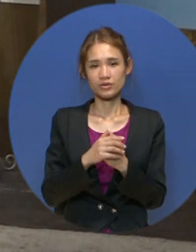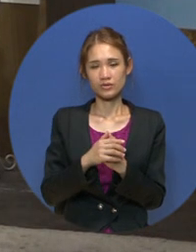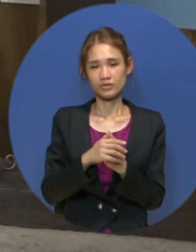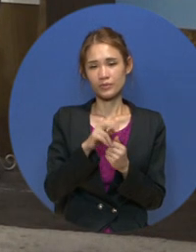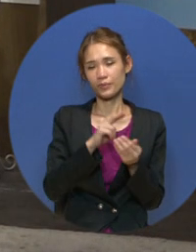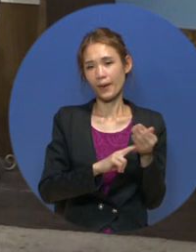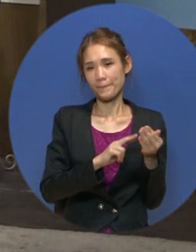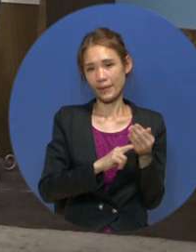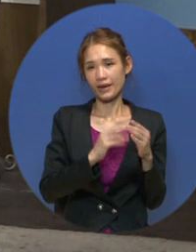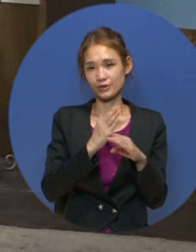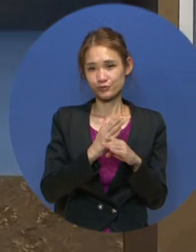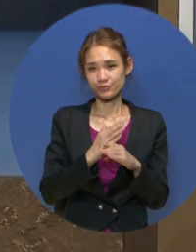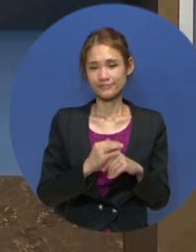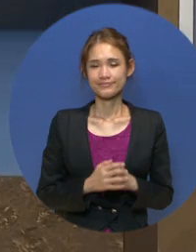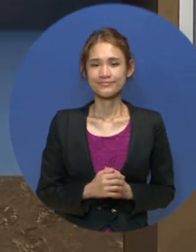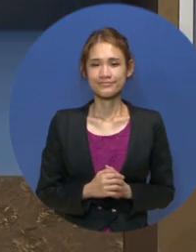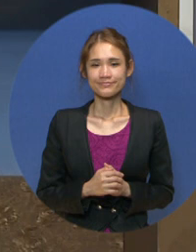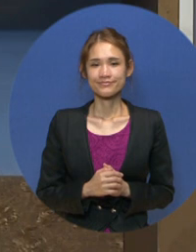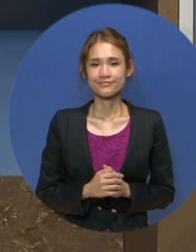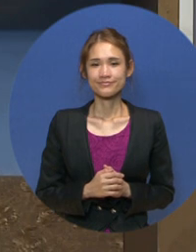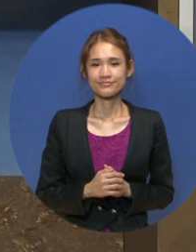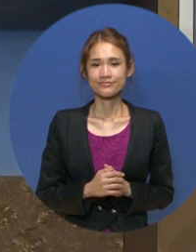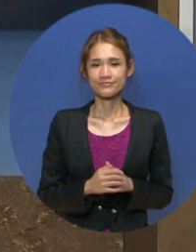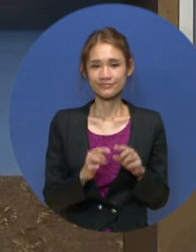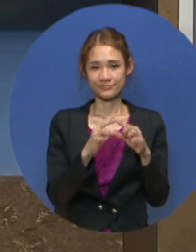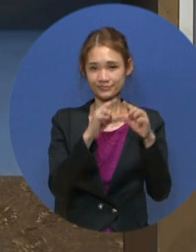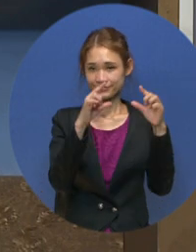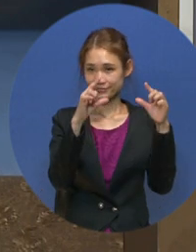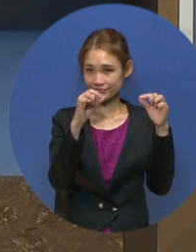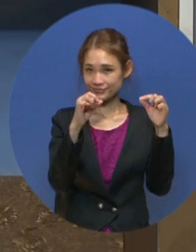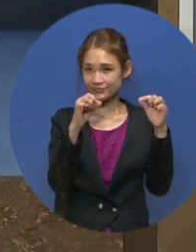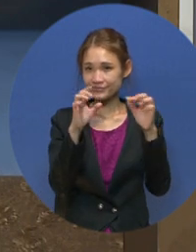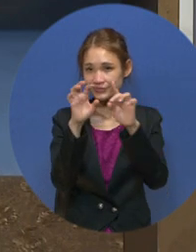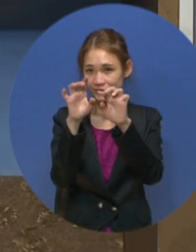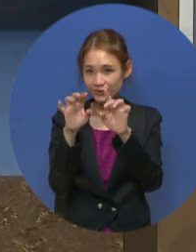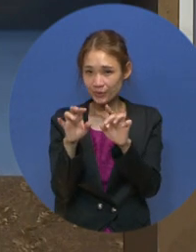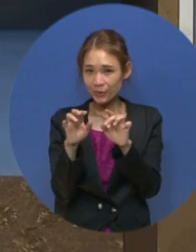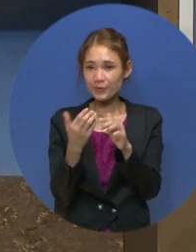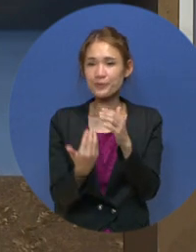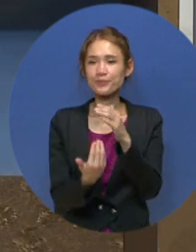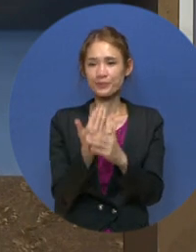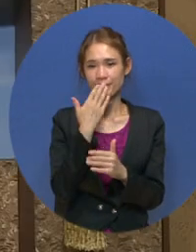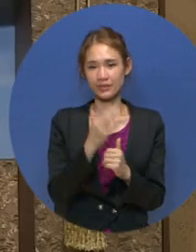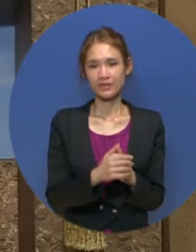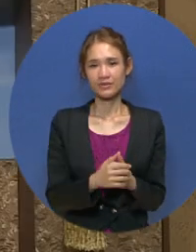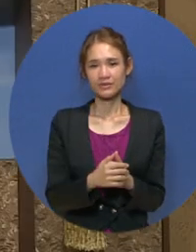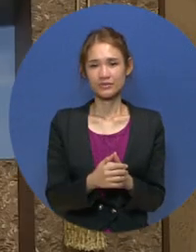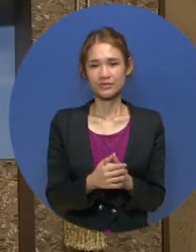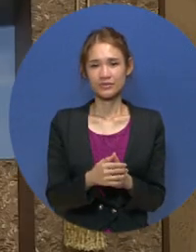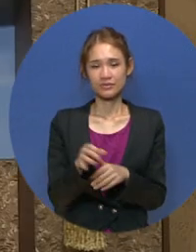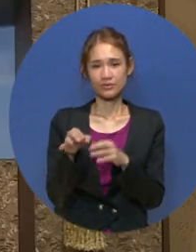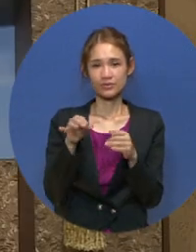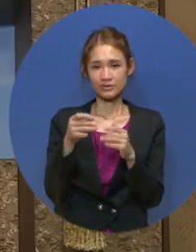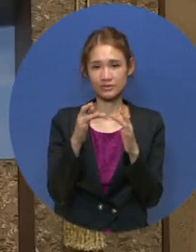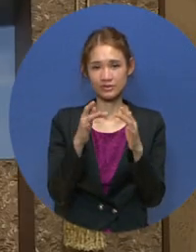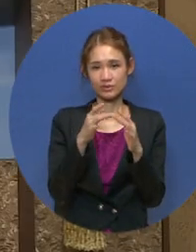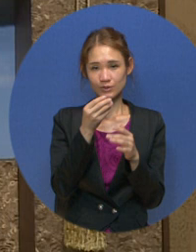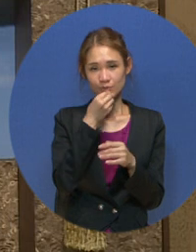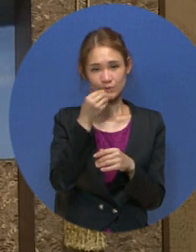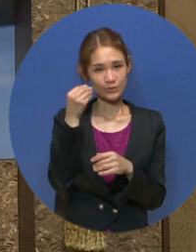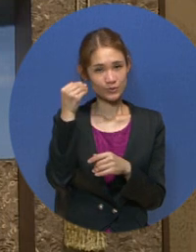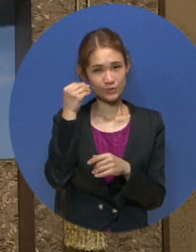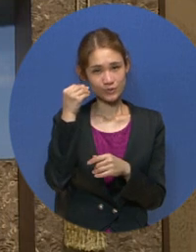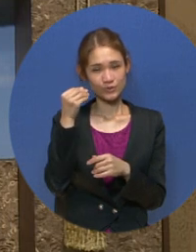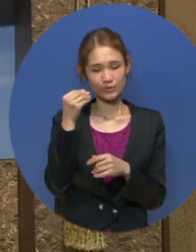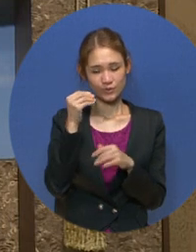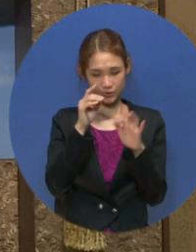저희 물건이 판매되고 있습니다. 아, 그 초록창에 치면은 또 나오나요? 네, 맞습니다. 나옵니다. 네네네. 치면은. 저희 그 매장 저희 홈페이지로 다 들어오시면